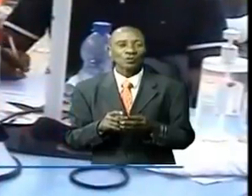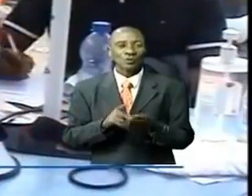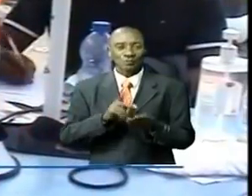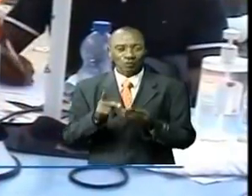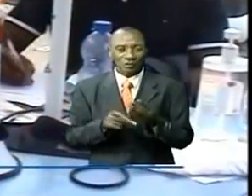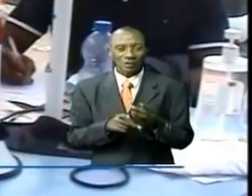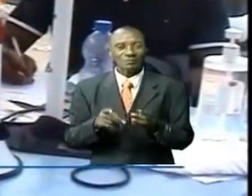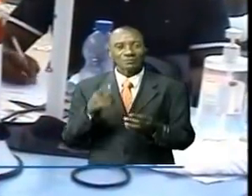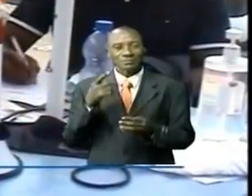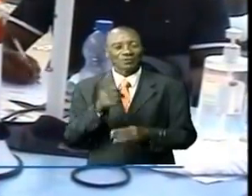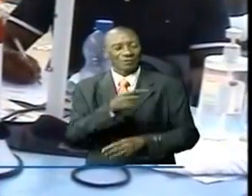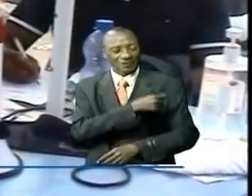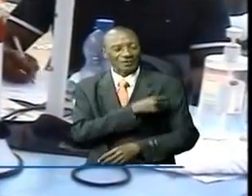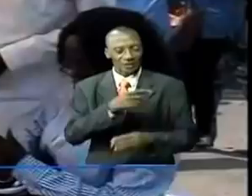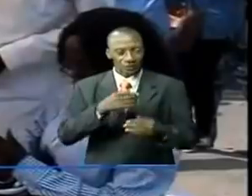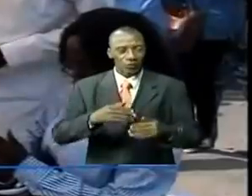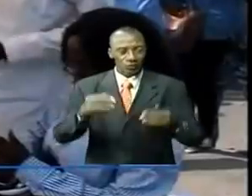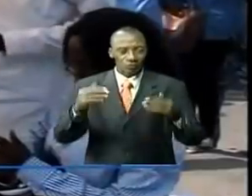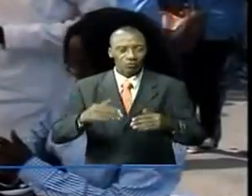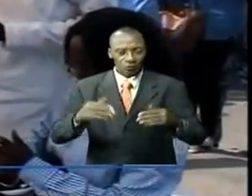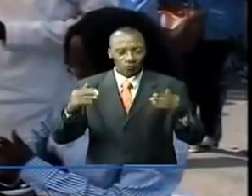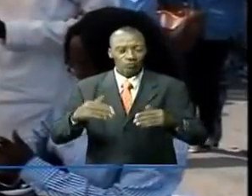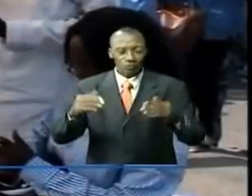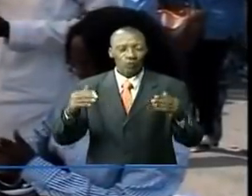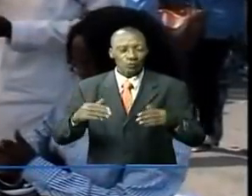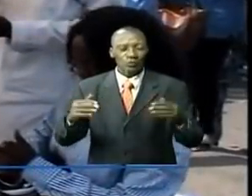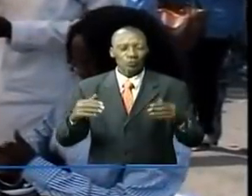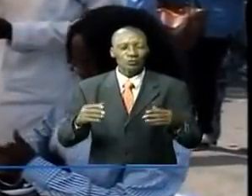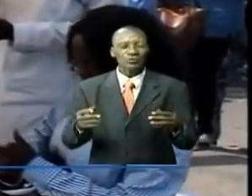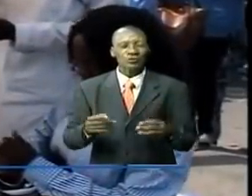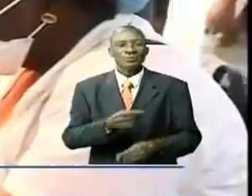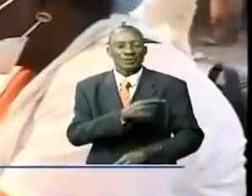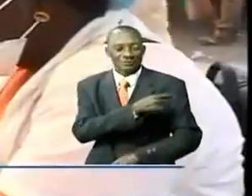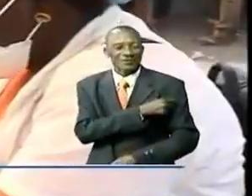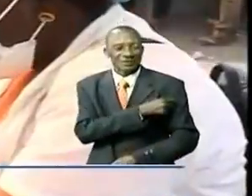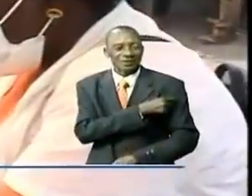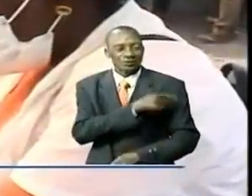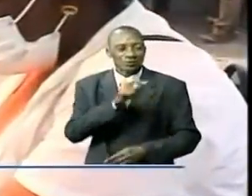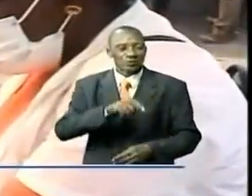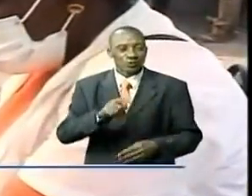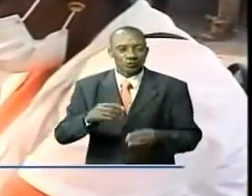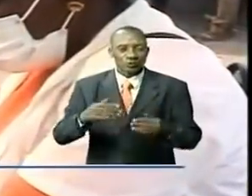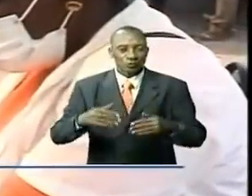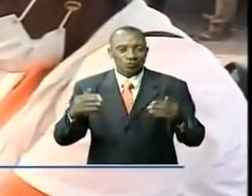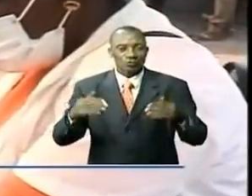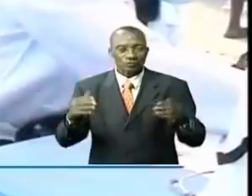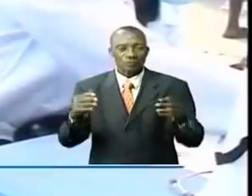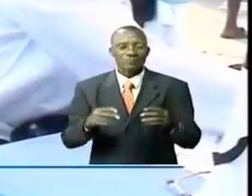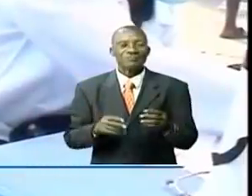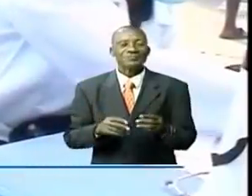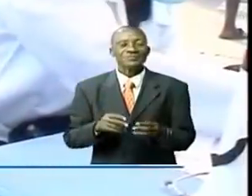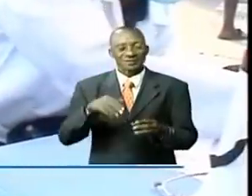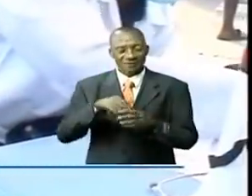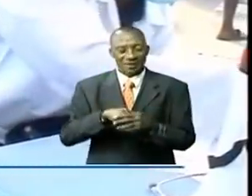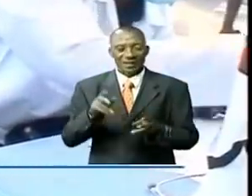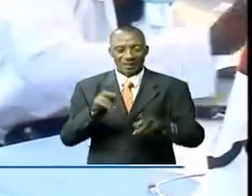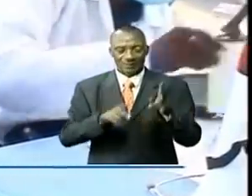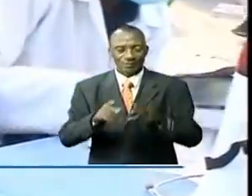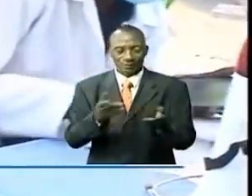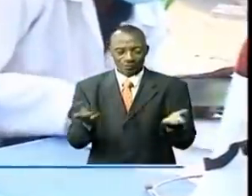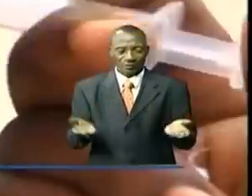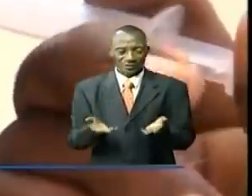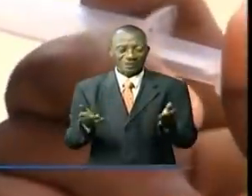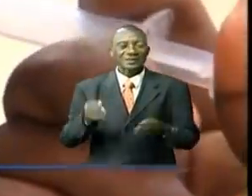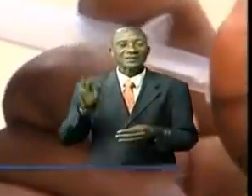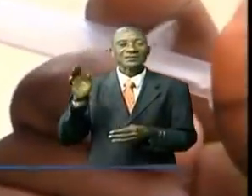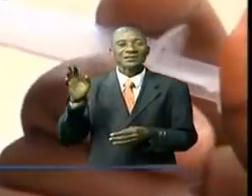stratégie de proximité pour rapprocher les points de vaccination contre cette pandémie et la population kinoise. Et c'est avec l'appui